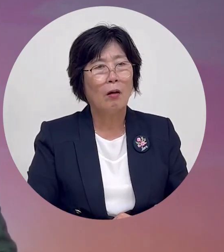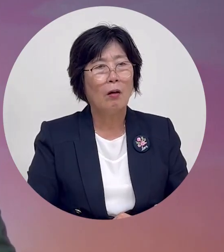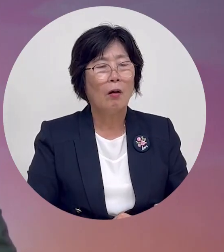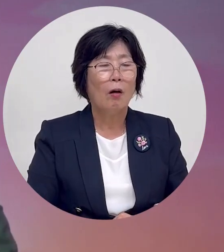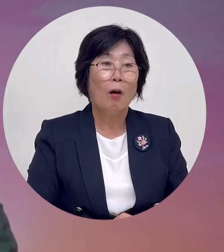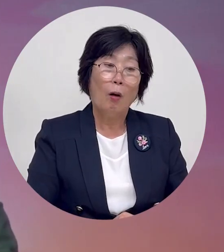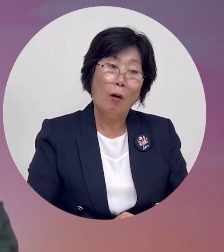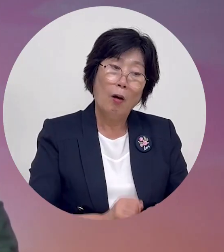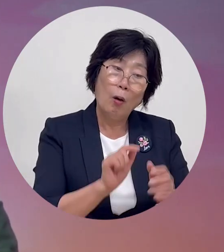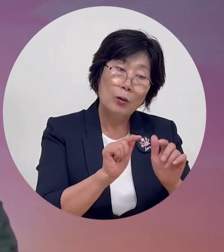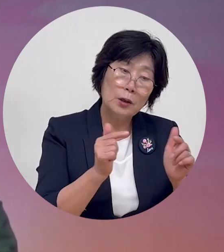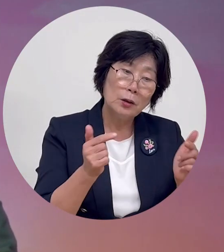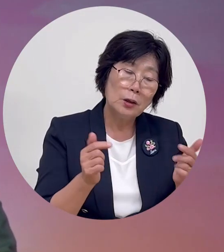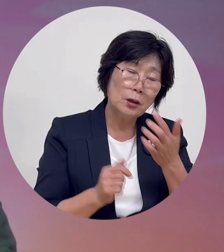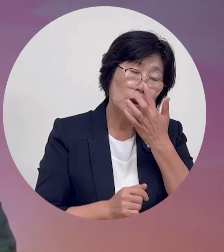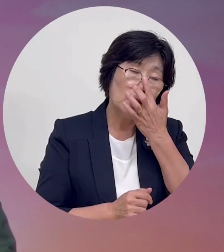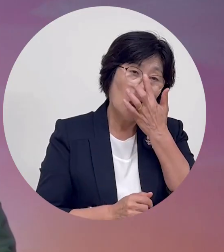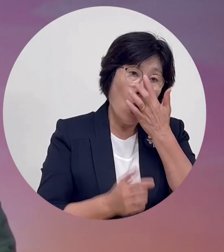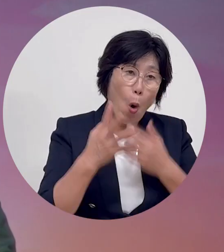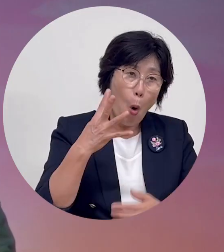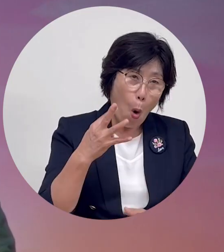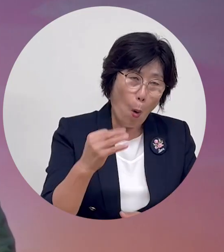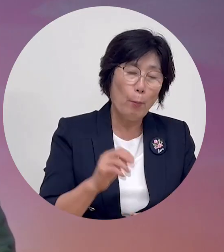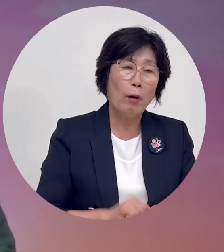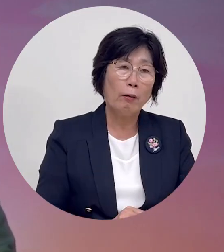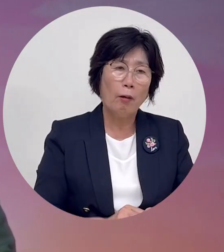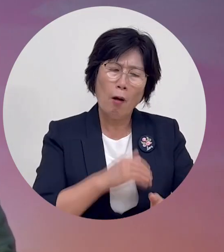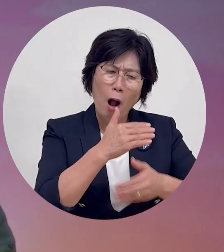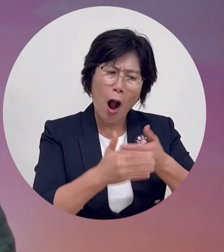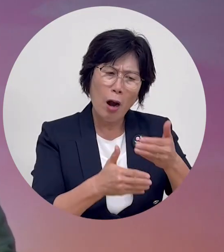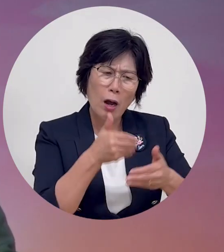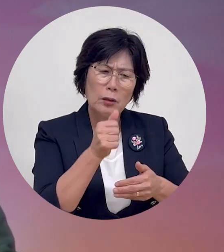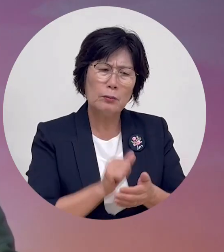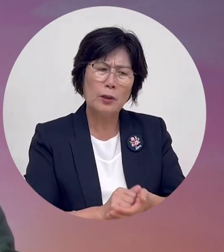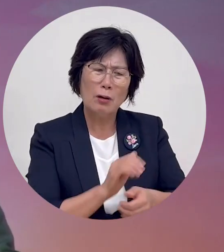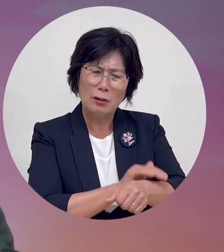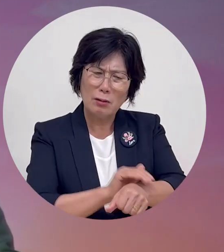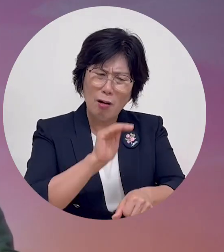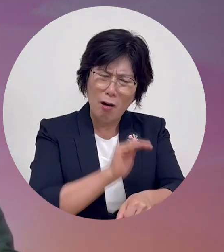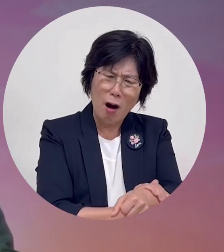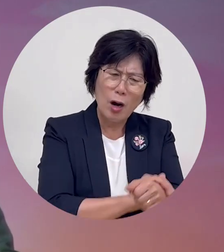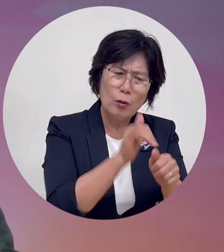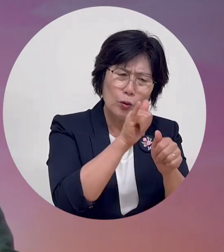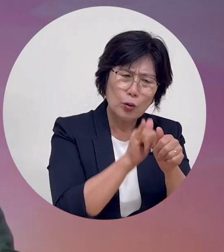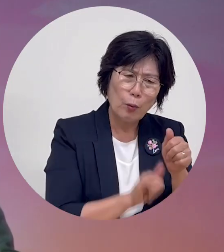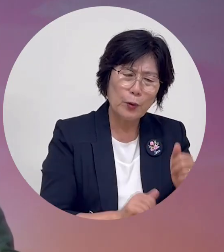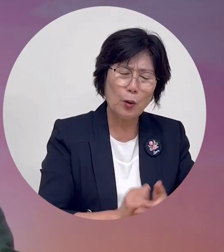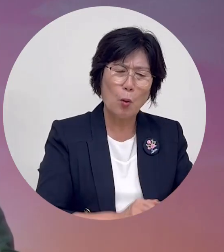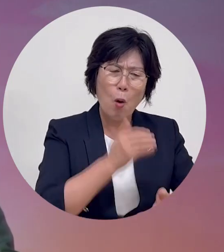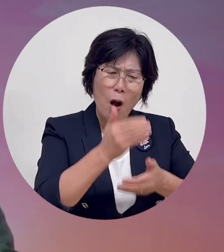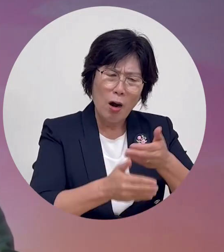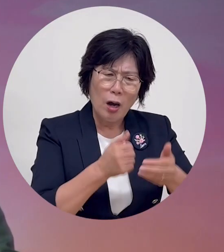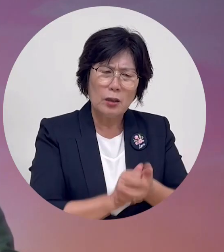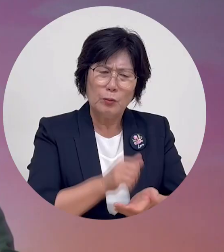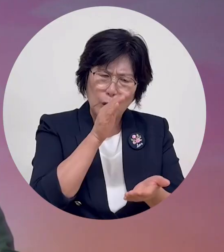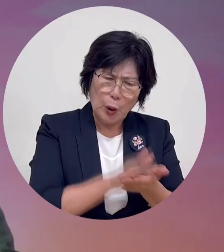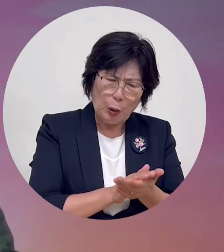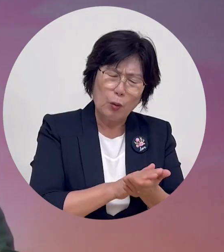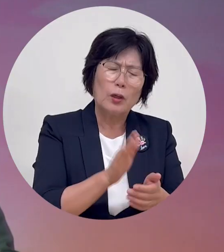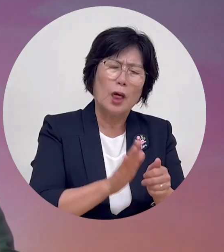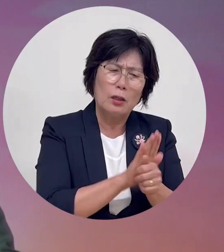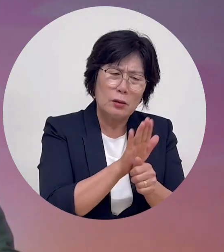아니 얼마나 하나님을 잘 섬기고 하나님을 뜨겁게 사랑하려고 하고